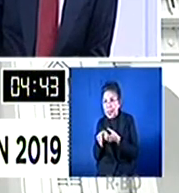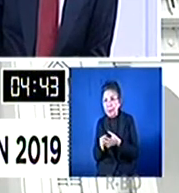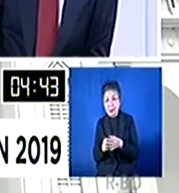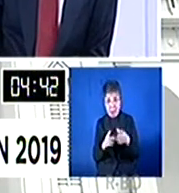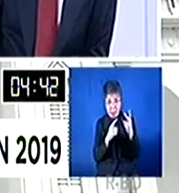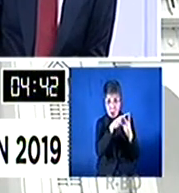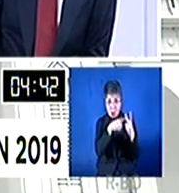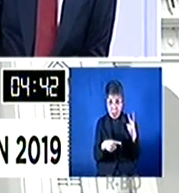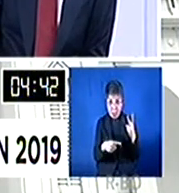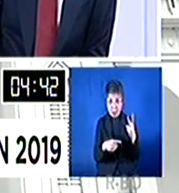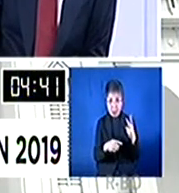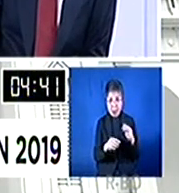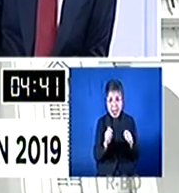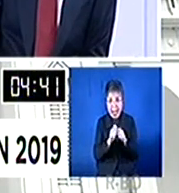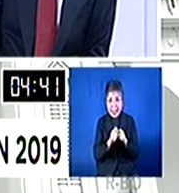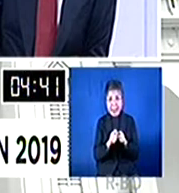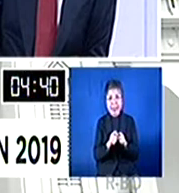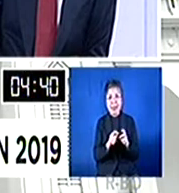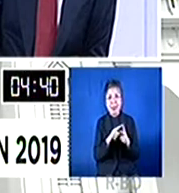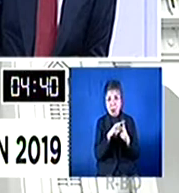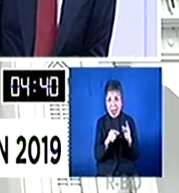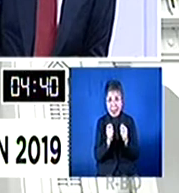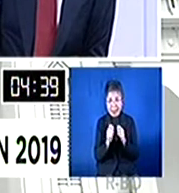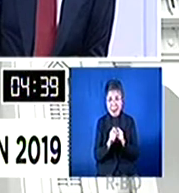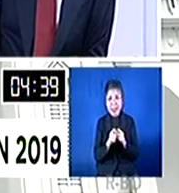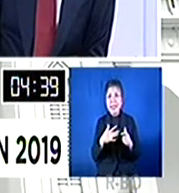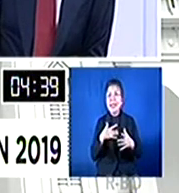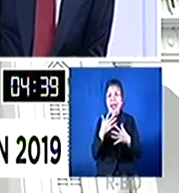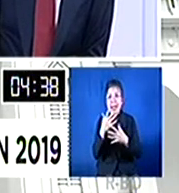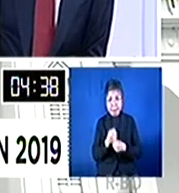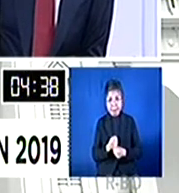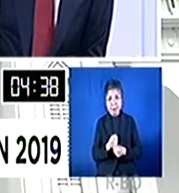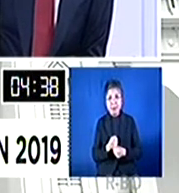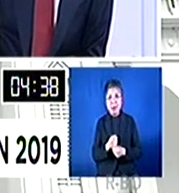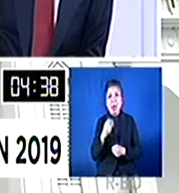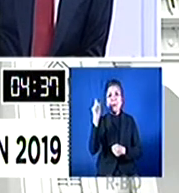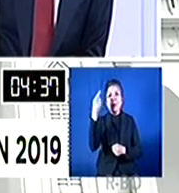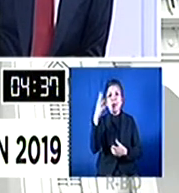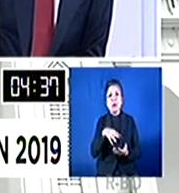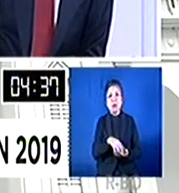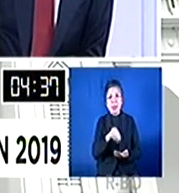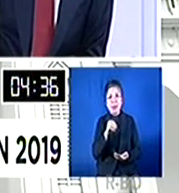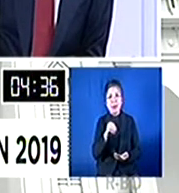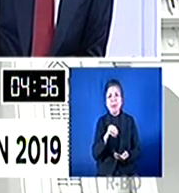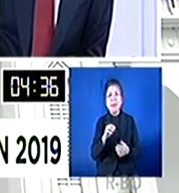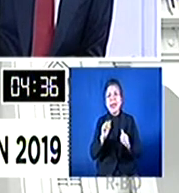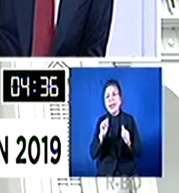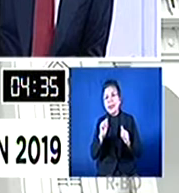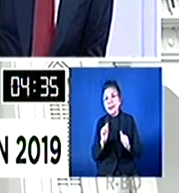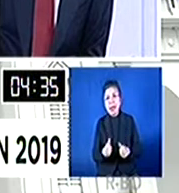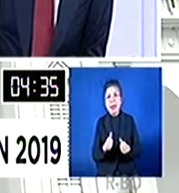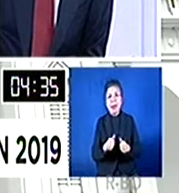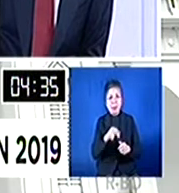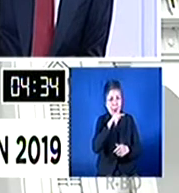kedua instrumen ini, saya harapkan pemerintah pusat dapat